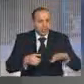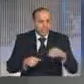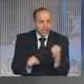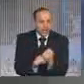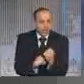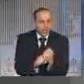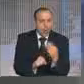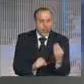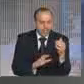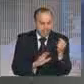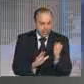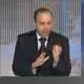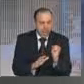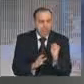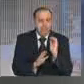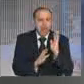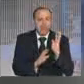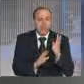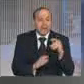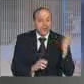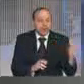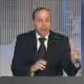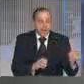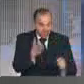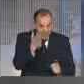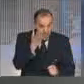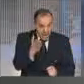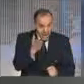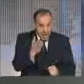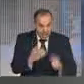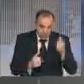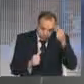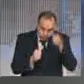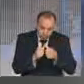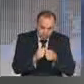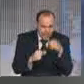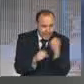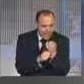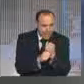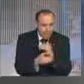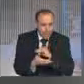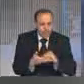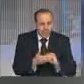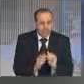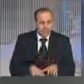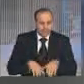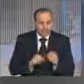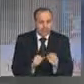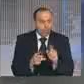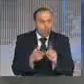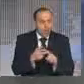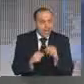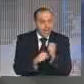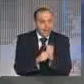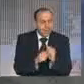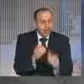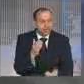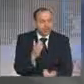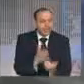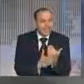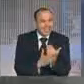للشغل بباجا مؤتمره العادي تم خلاله التذكير بانجازات المكتب المتخلي وتقديم مشروع المكتب